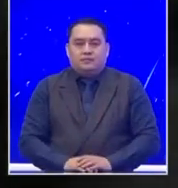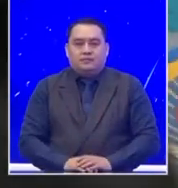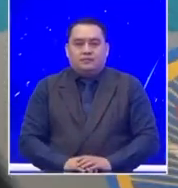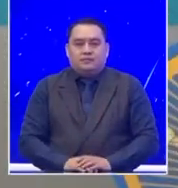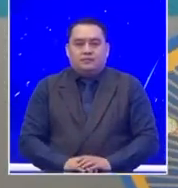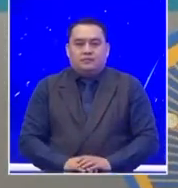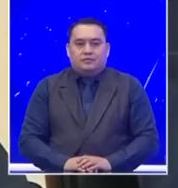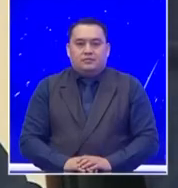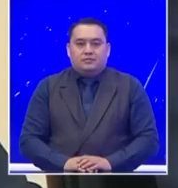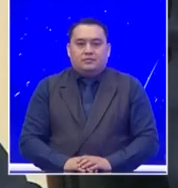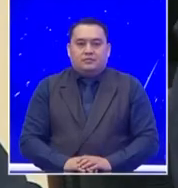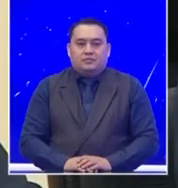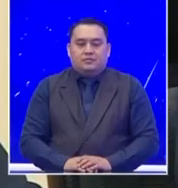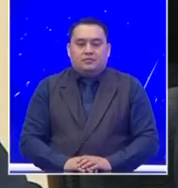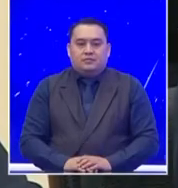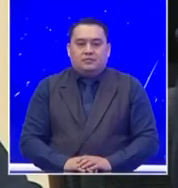внутренних